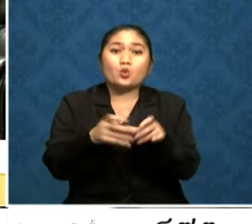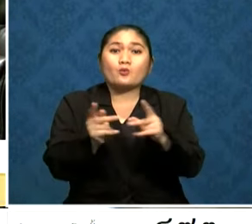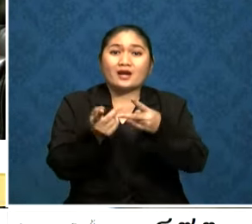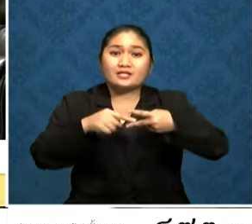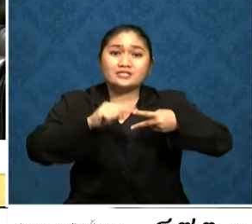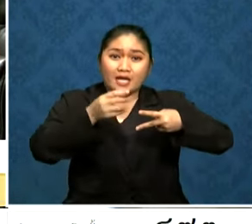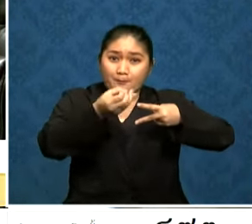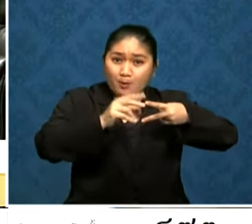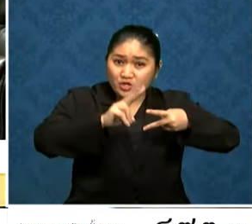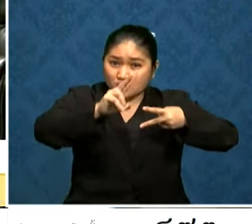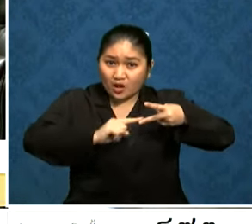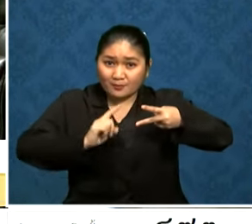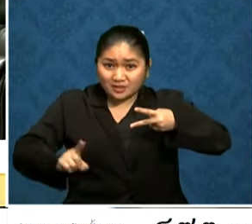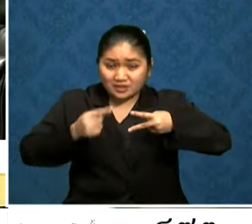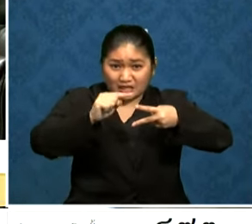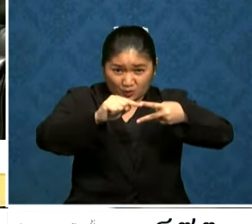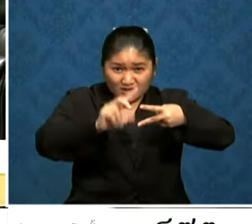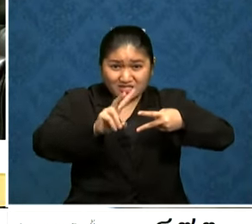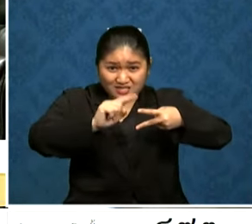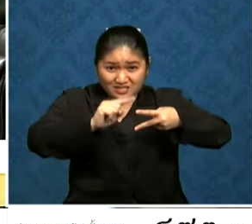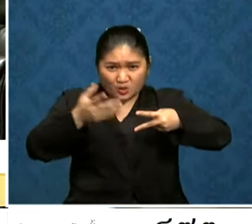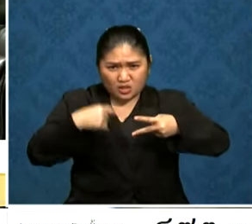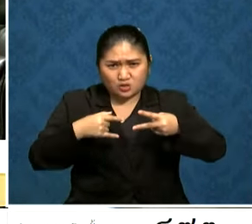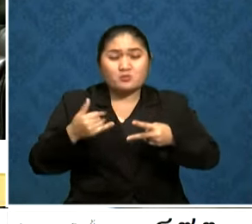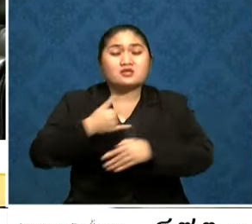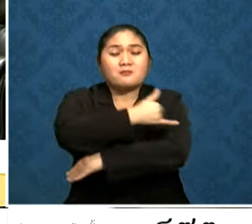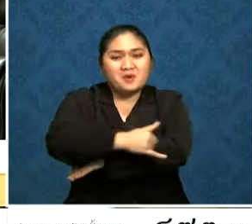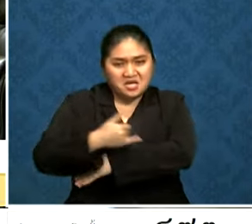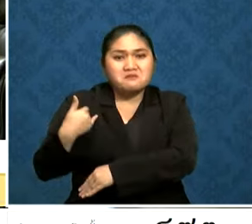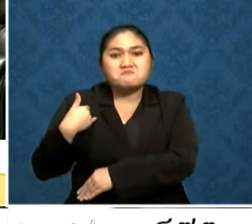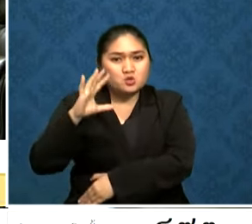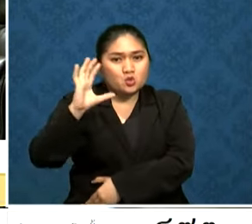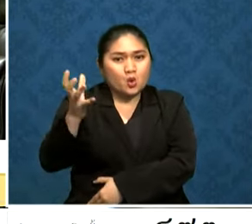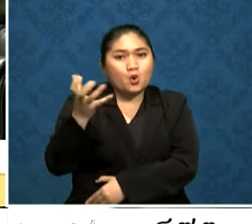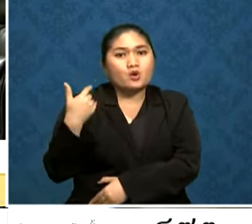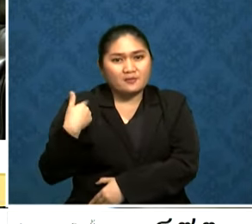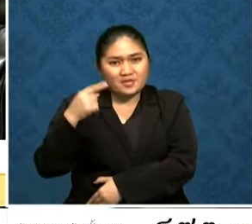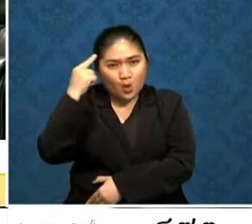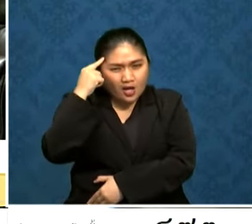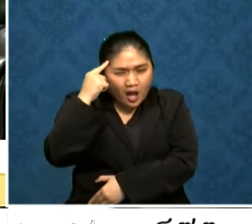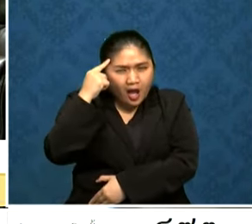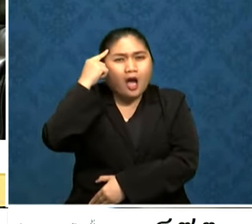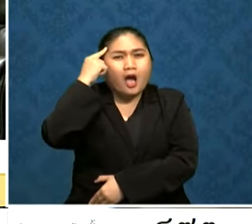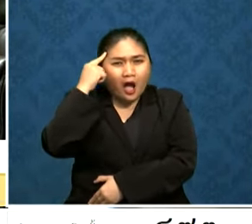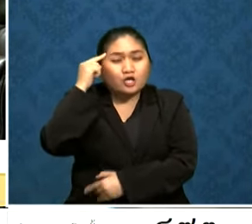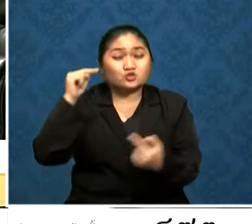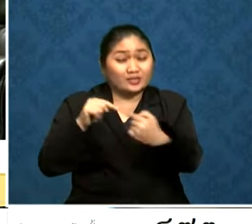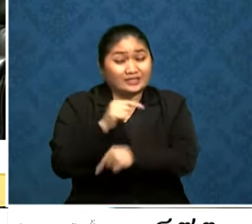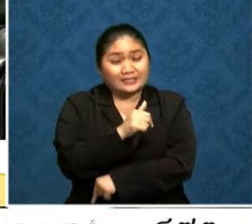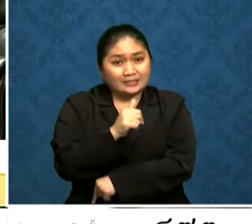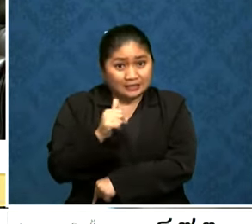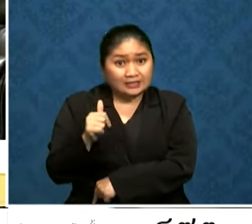โaitงข้ 2 ชั้นนั้เปกฎิกาที่มีการใช้กอยใบปเทศทั่วโลกและกเป็กฎิกาทถูกคดคนขึมาด้วยจิตธนาที่ดีครั